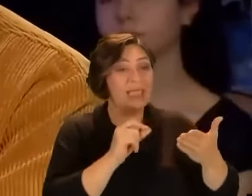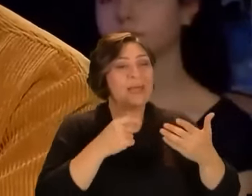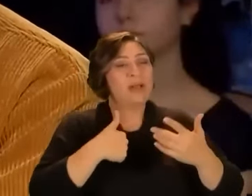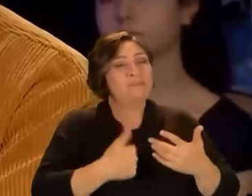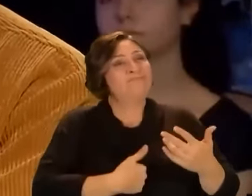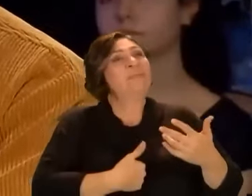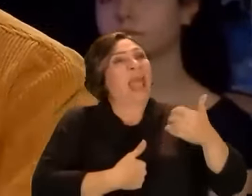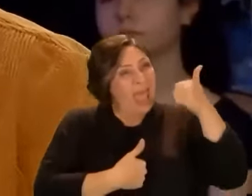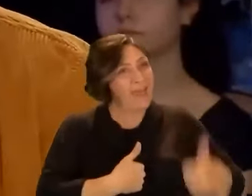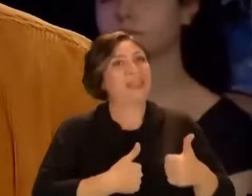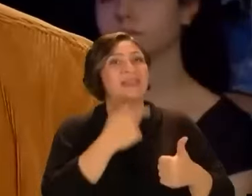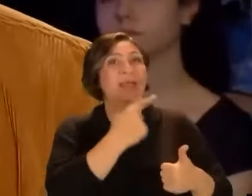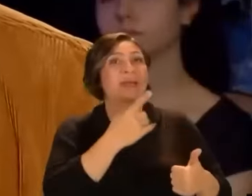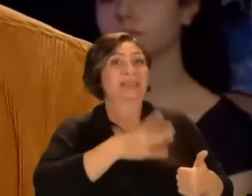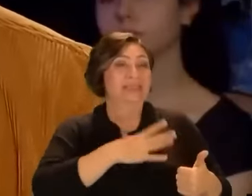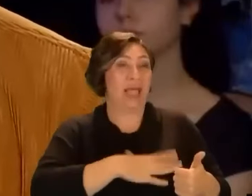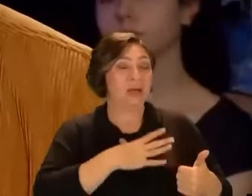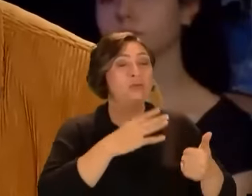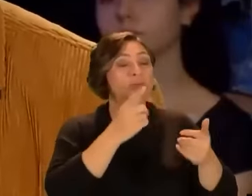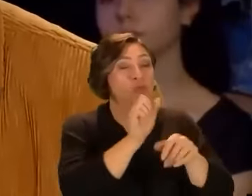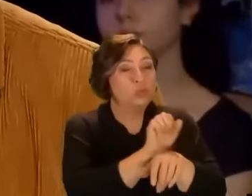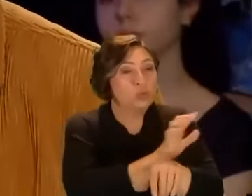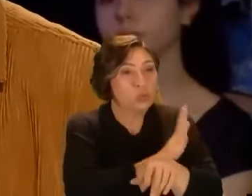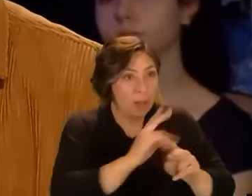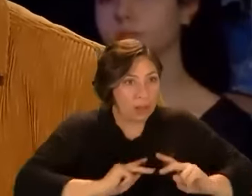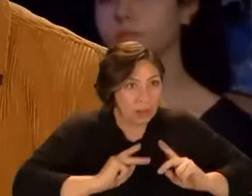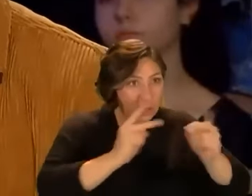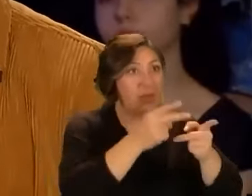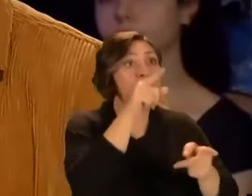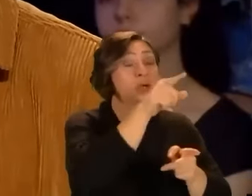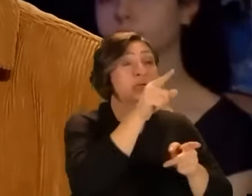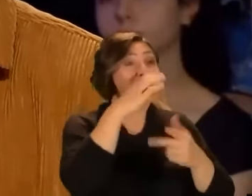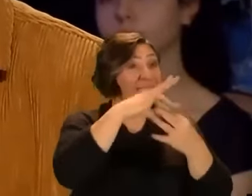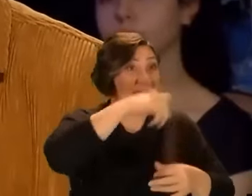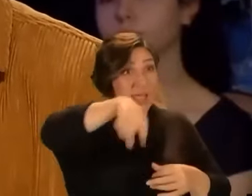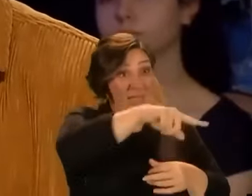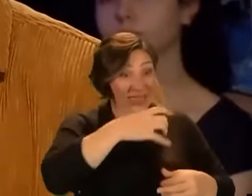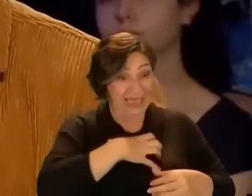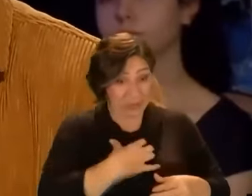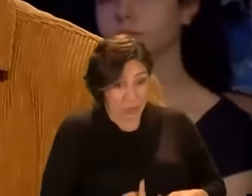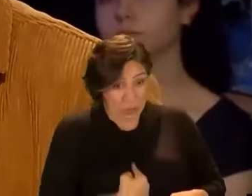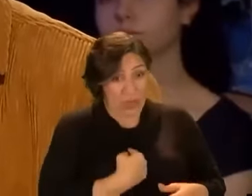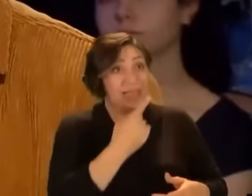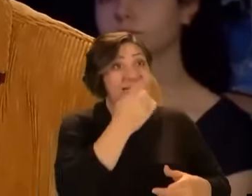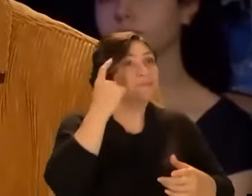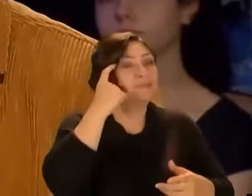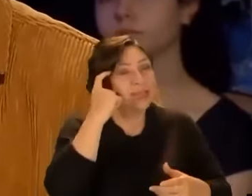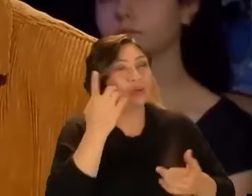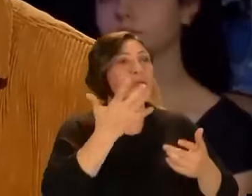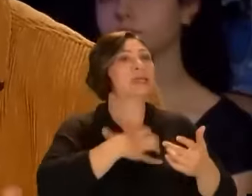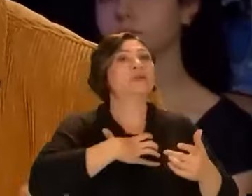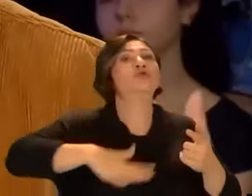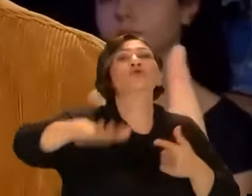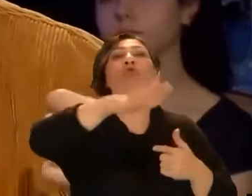abi. Yani söz yazıyorsan, duygularını karşıya geçiriyorsan ve insanlar senin duygularını, senin hislerini, senin ideolojik görüşünü, senin